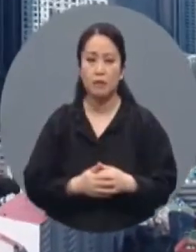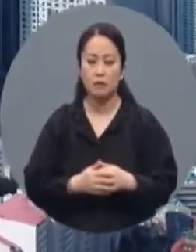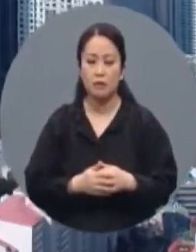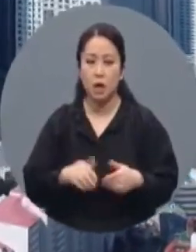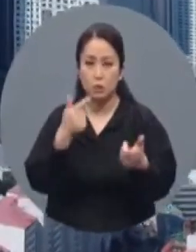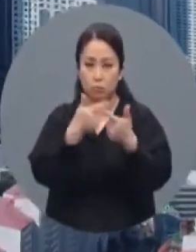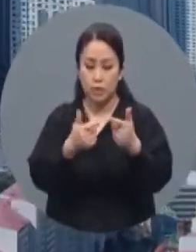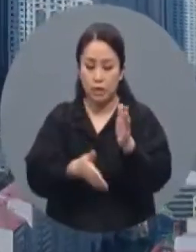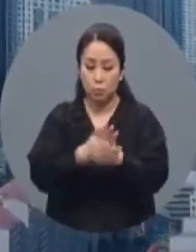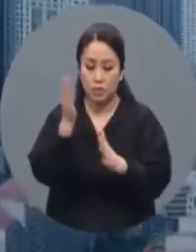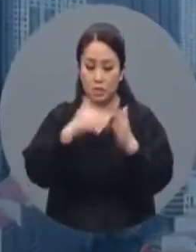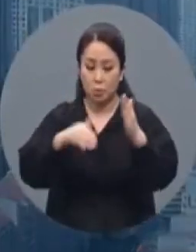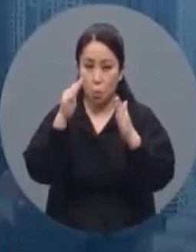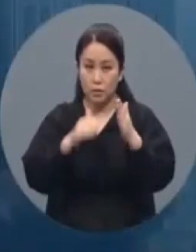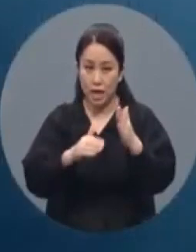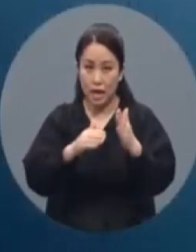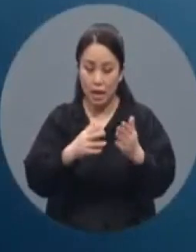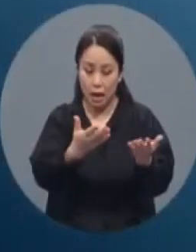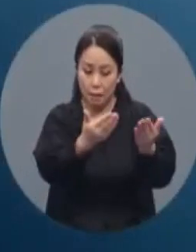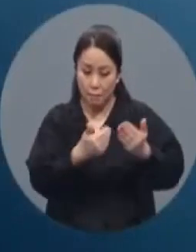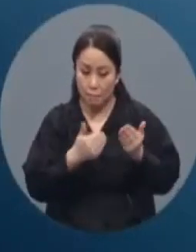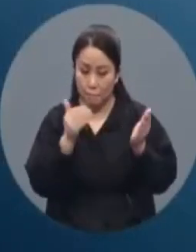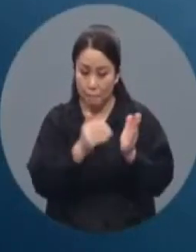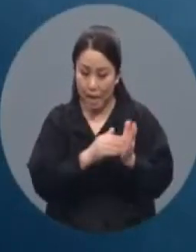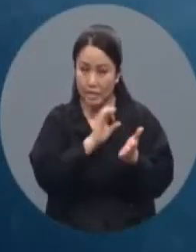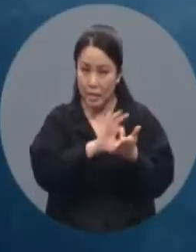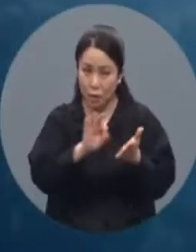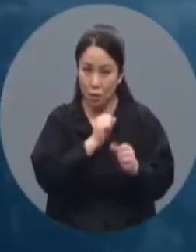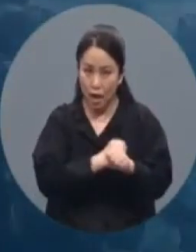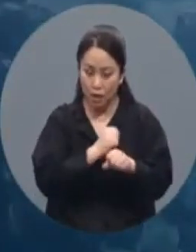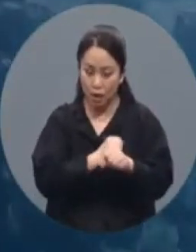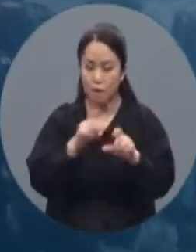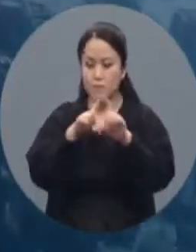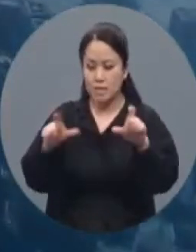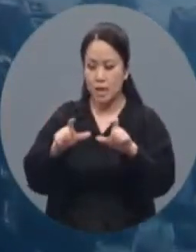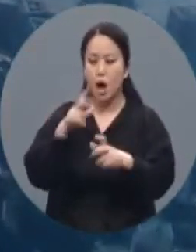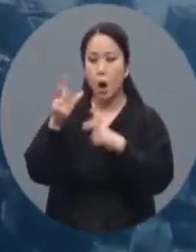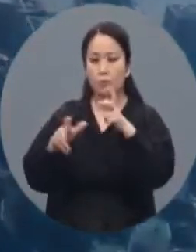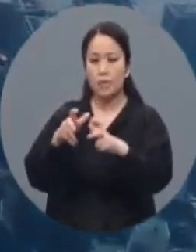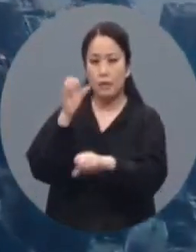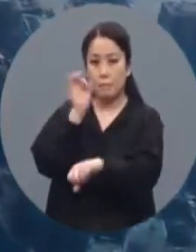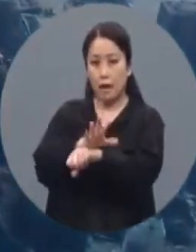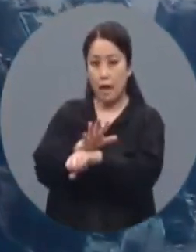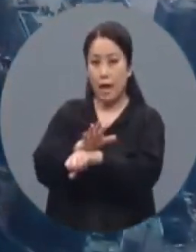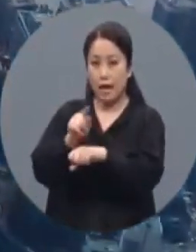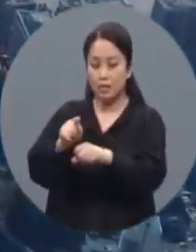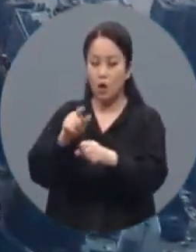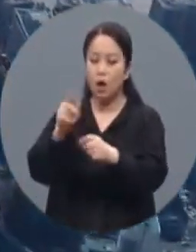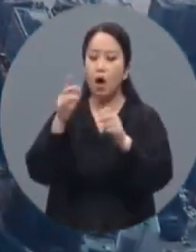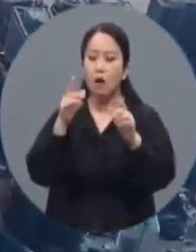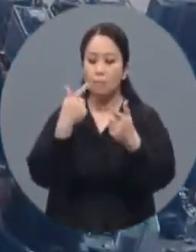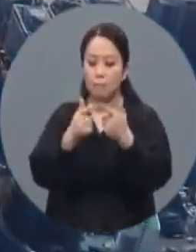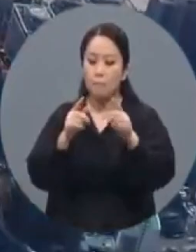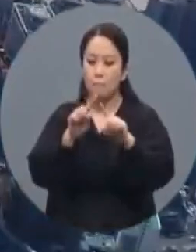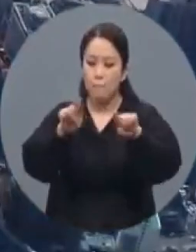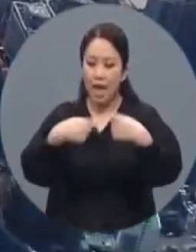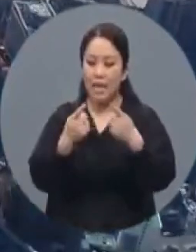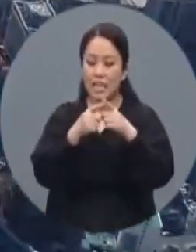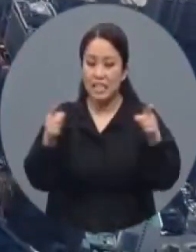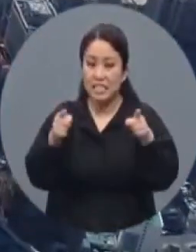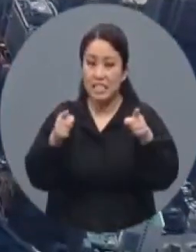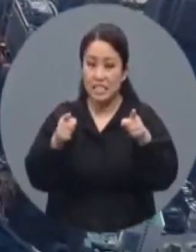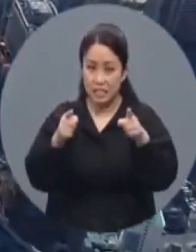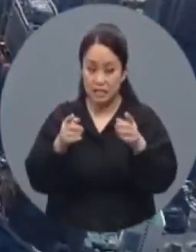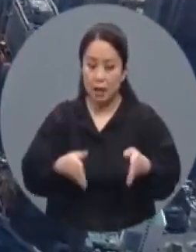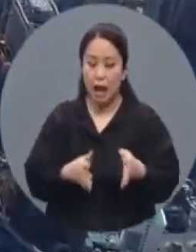부산 도시공사가 수용한 땅을 민간업체가 사들여 101층짜리 아파트를 세운 해운대구 LCT.